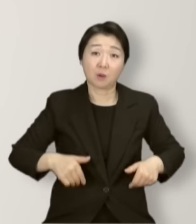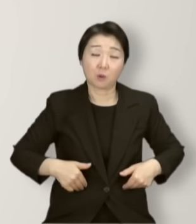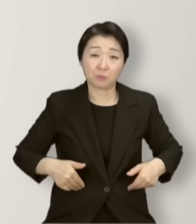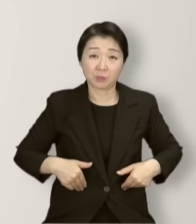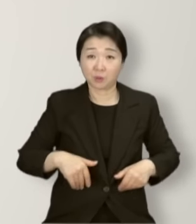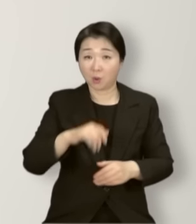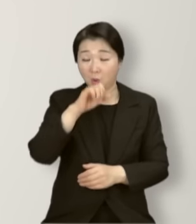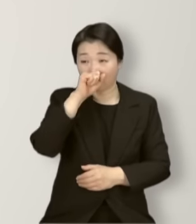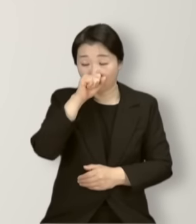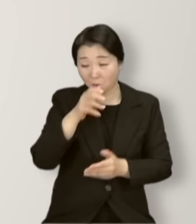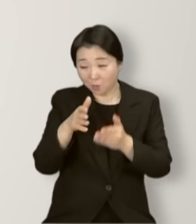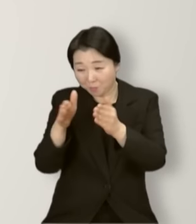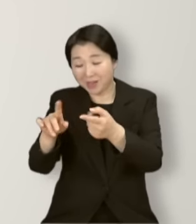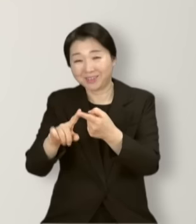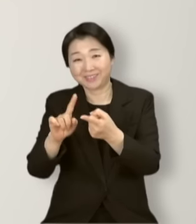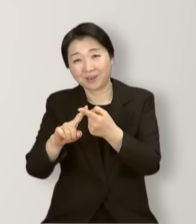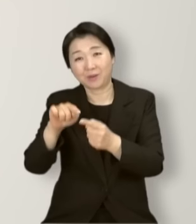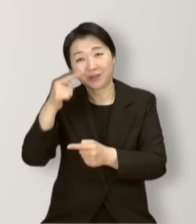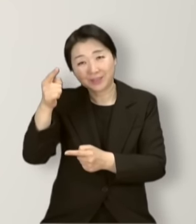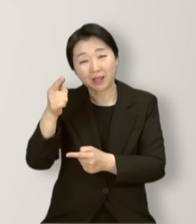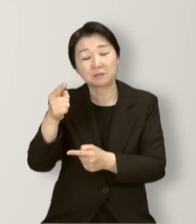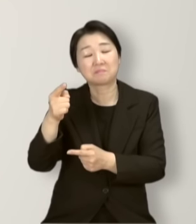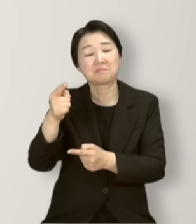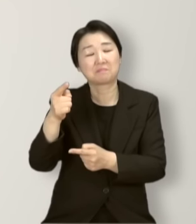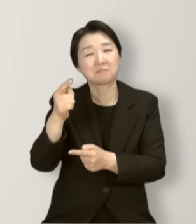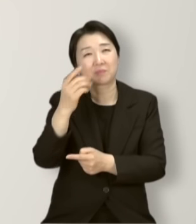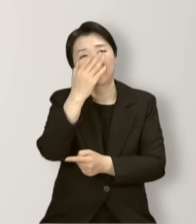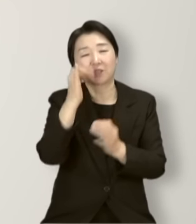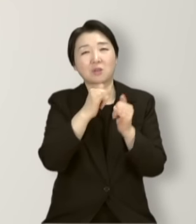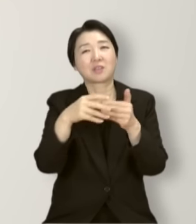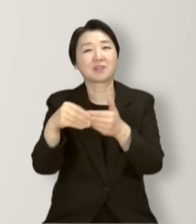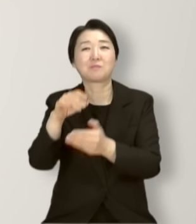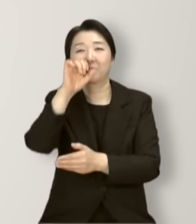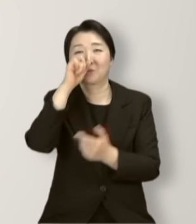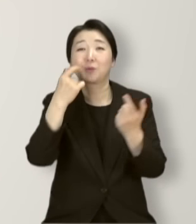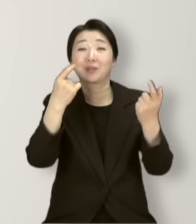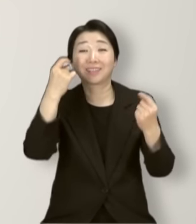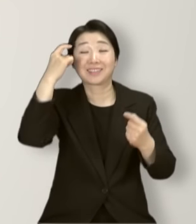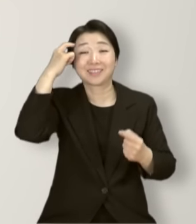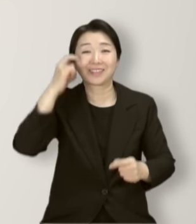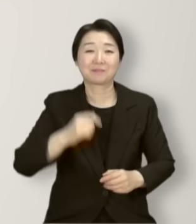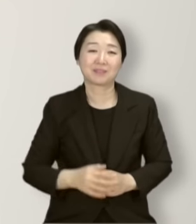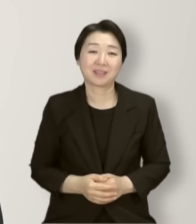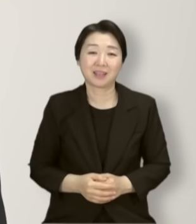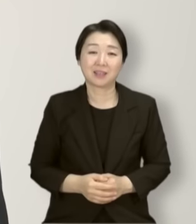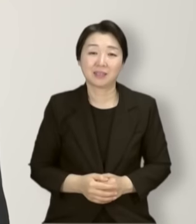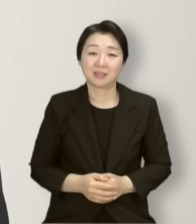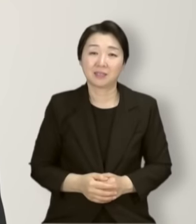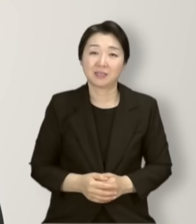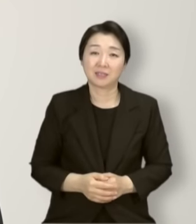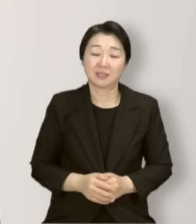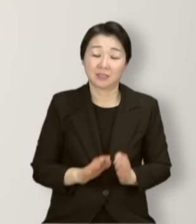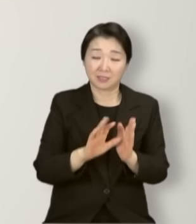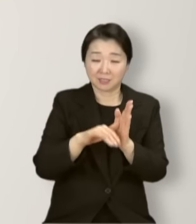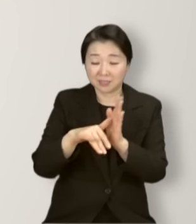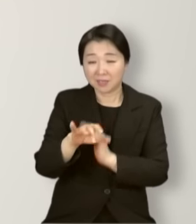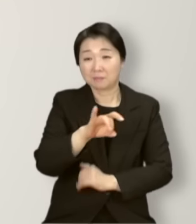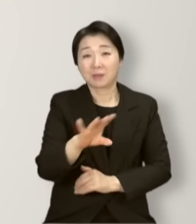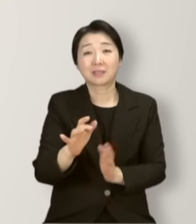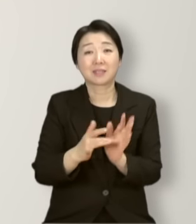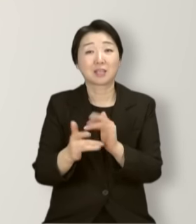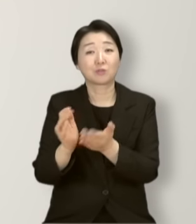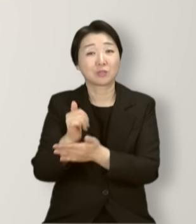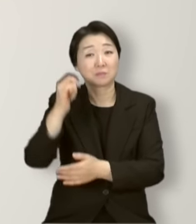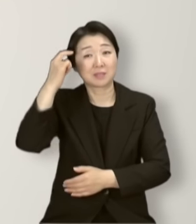있어서 이렇게 좋은 쪽으로 우리 다음 세대들을 이끌어줬으면 좋겠다라는 생각을 합니다. 순간마다